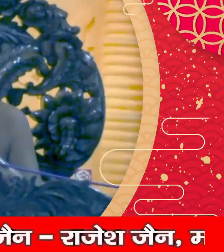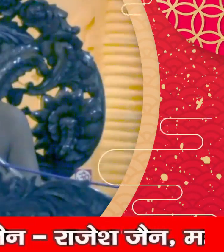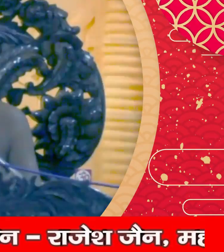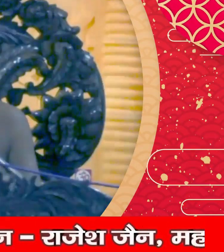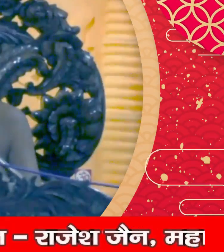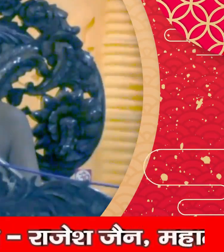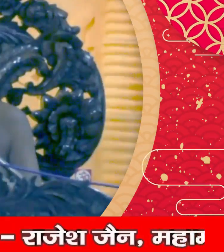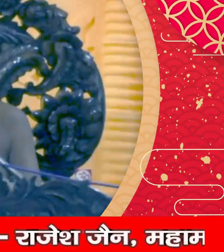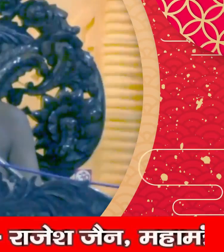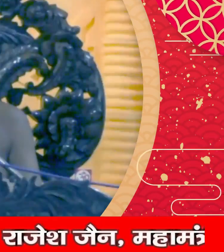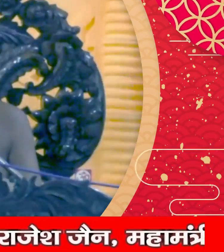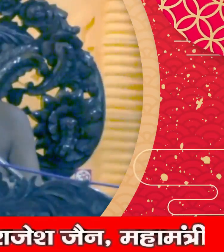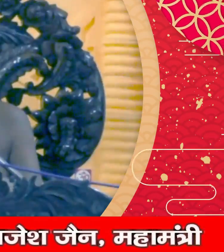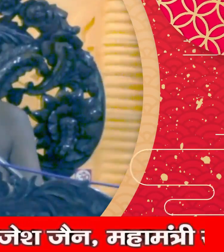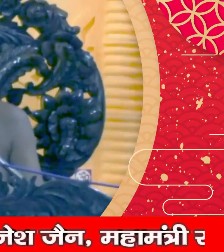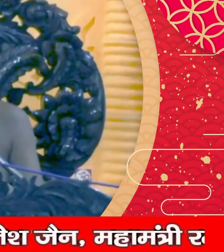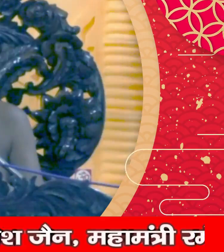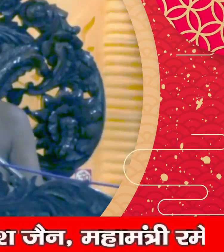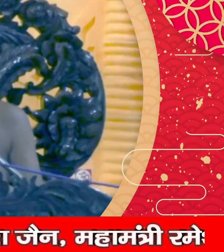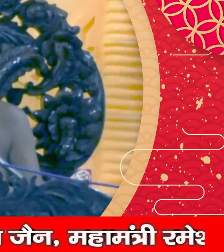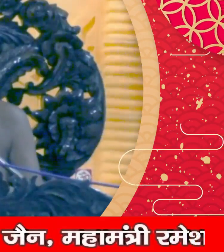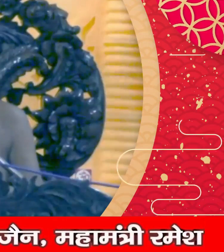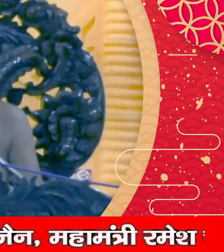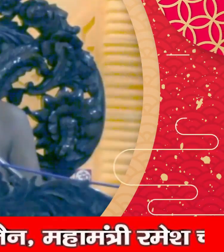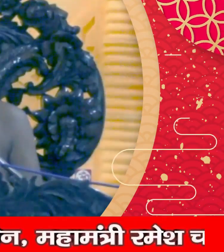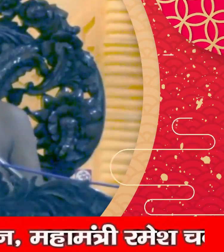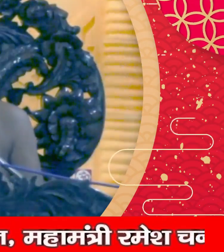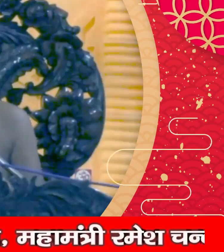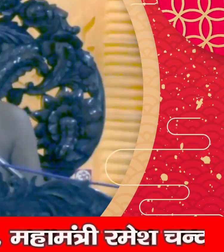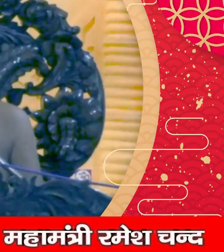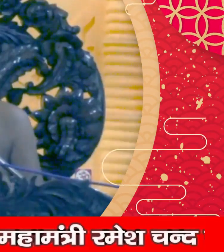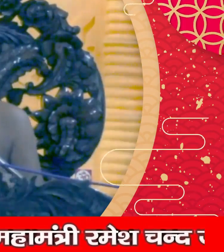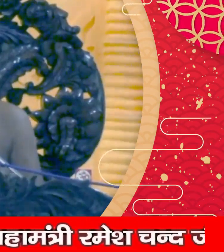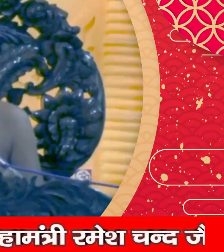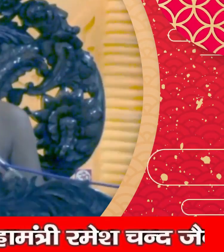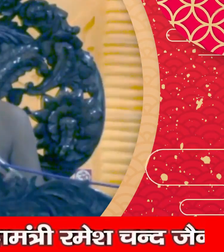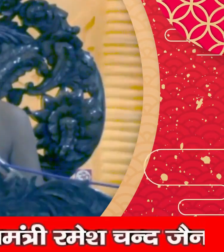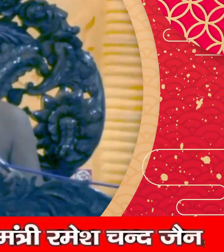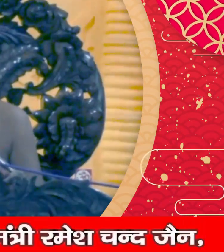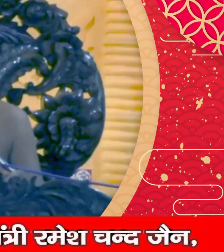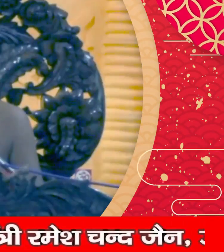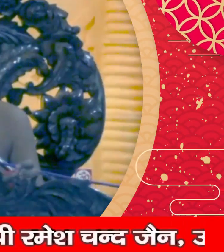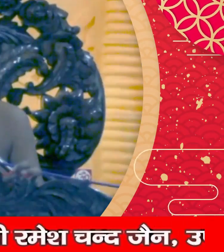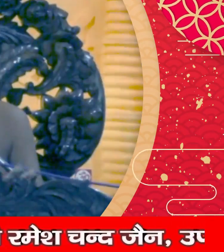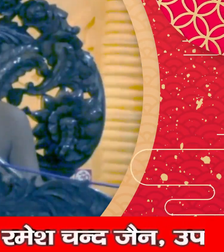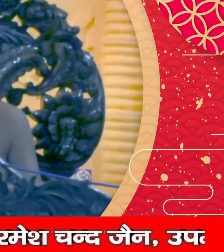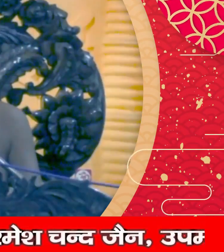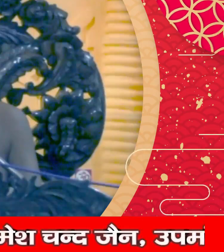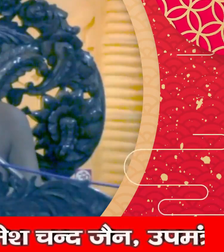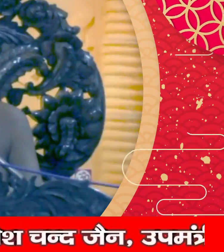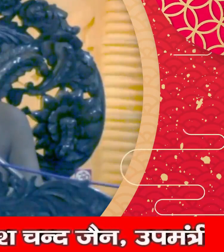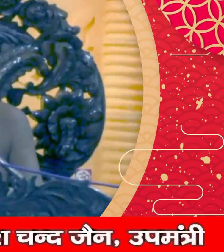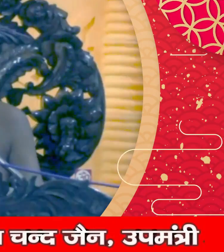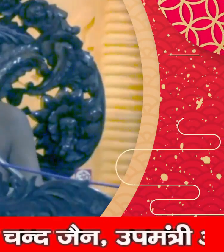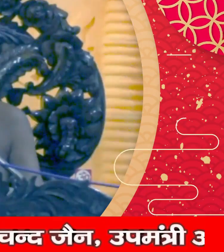है, भक्ति भाव से यहाँ पर स्वागत किया और दूर दूर से लोग जो है चतुर्मास की अनुमोदना करने